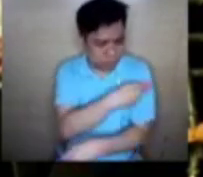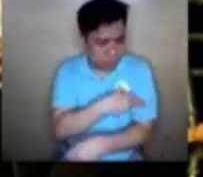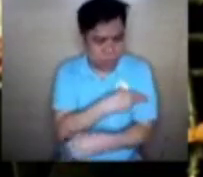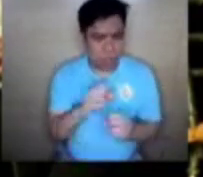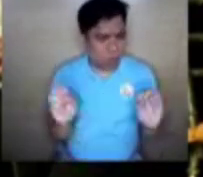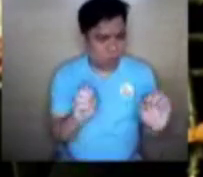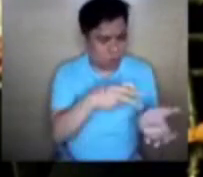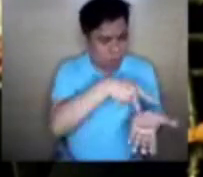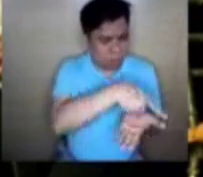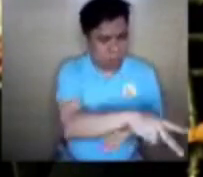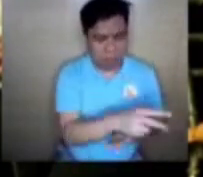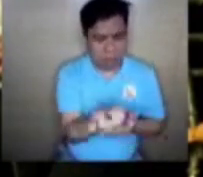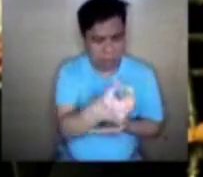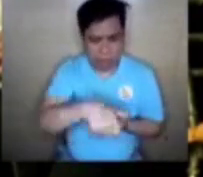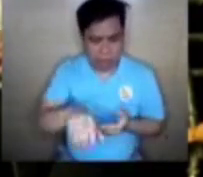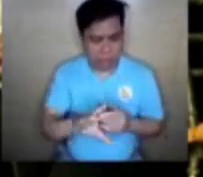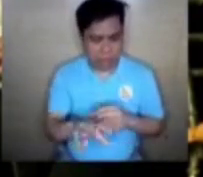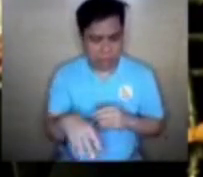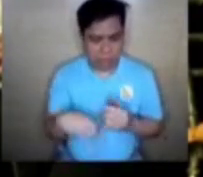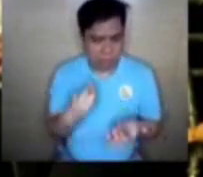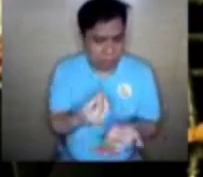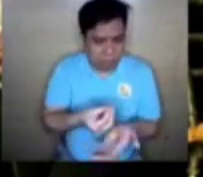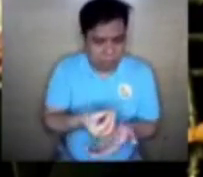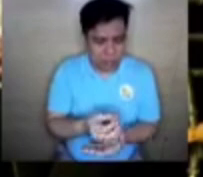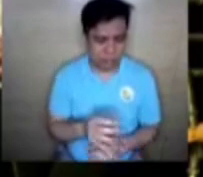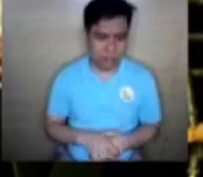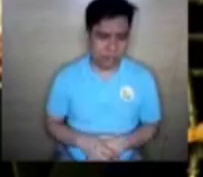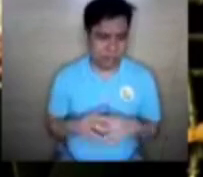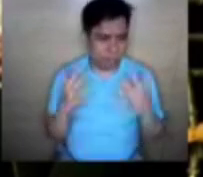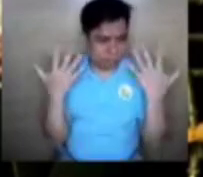walang binabayaran kahit isang sentimo.